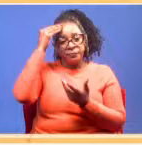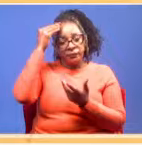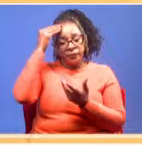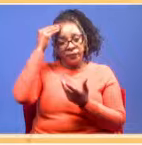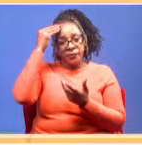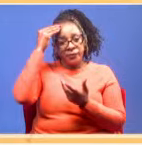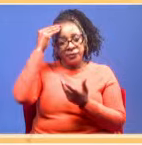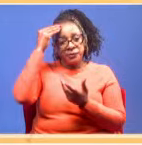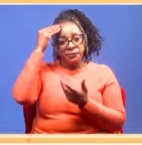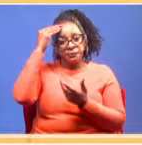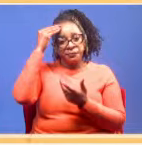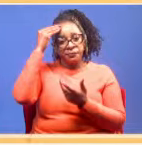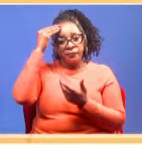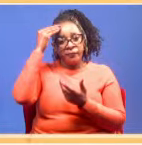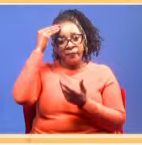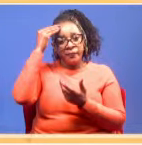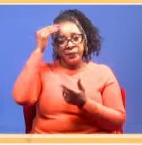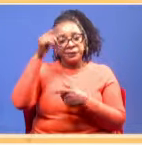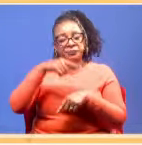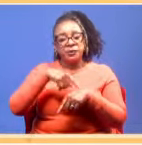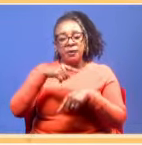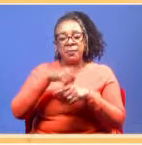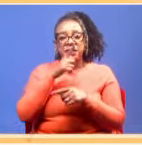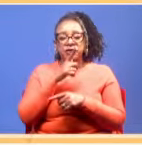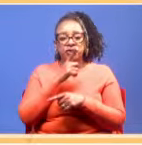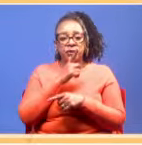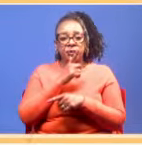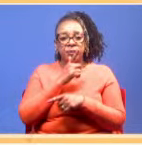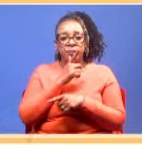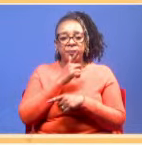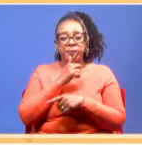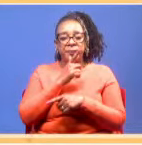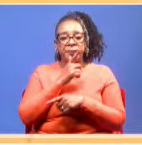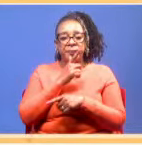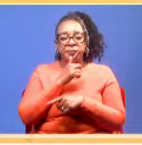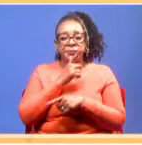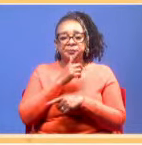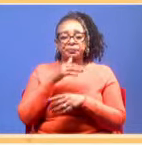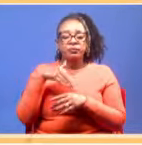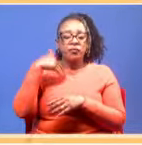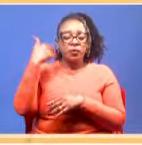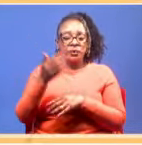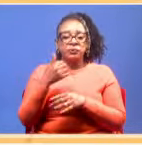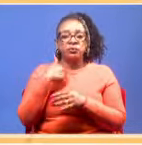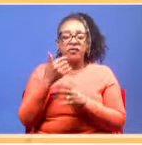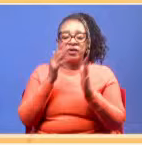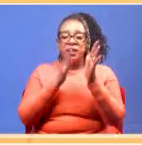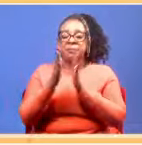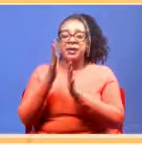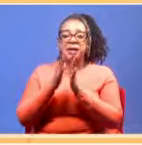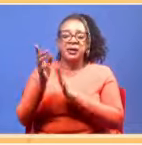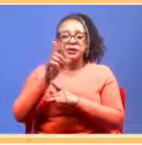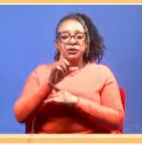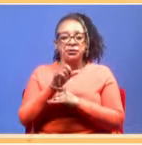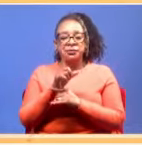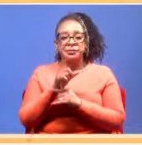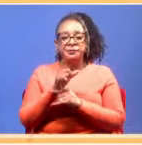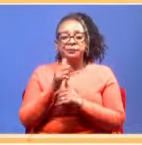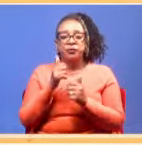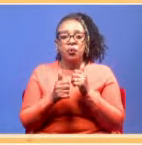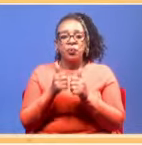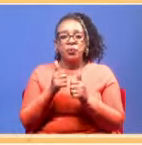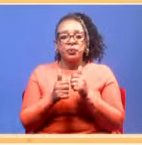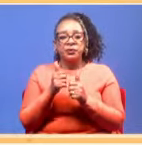katika saa ya lunch. During lunch time, usually we have a library lesson that